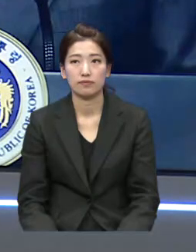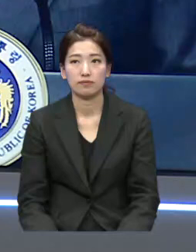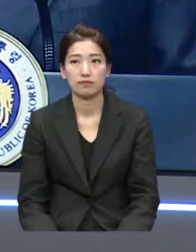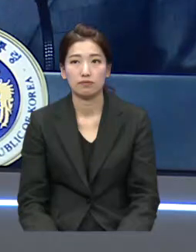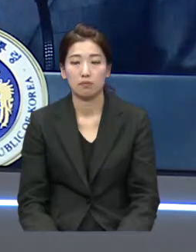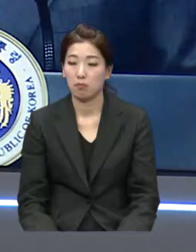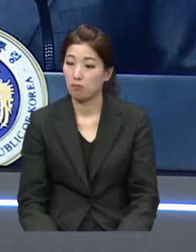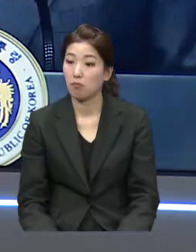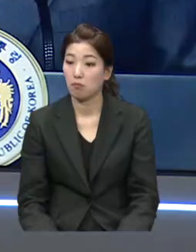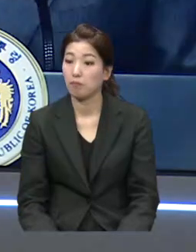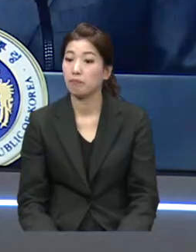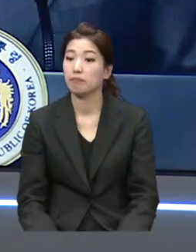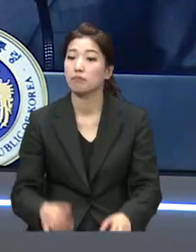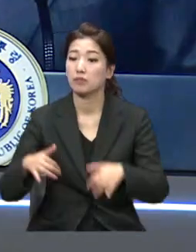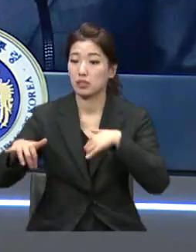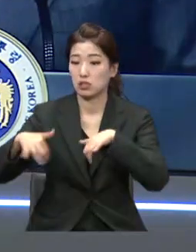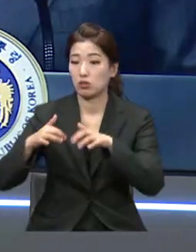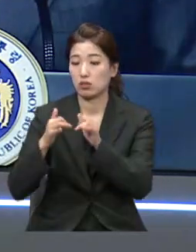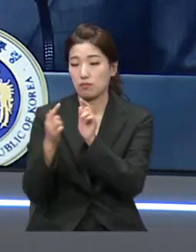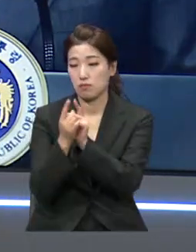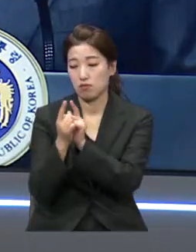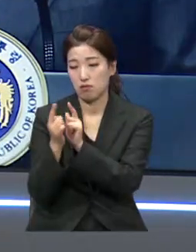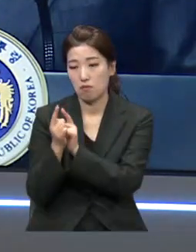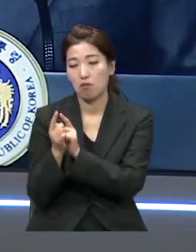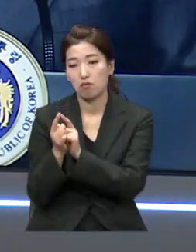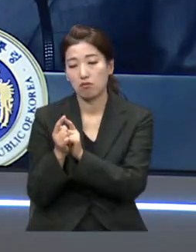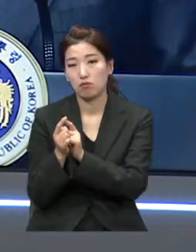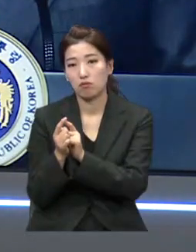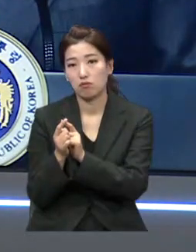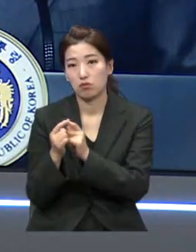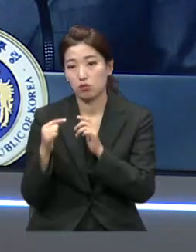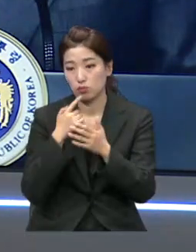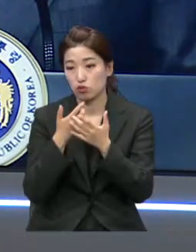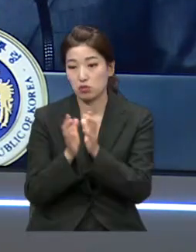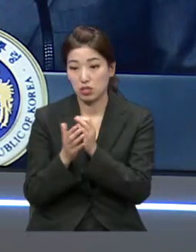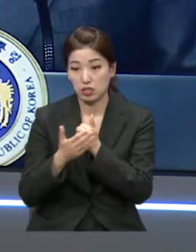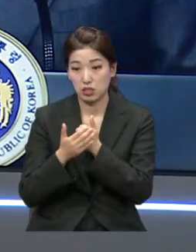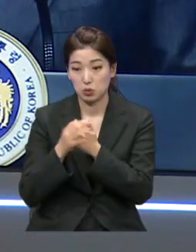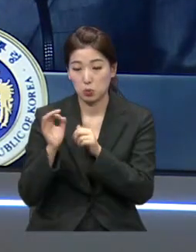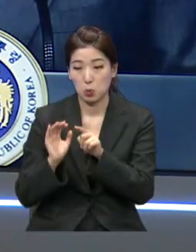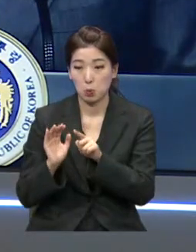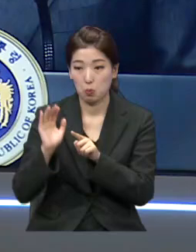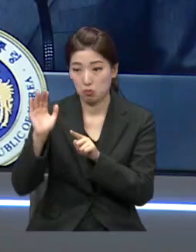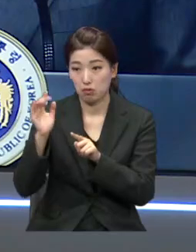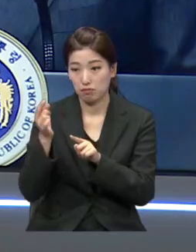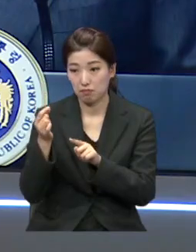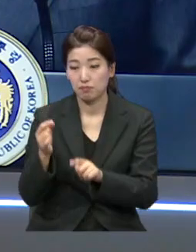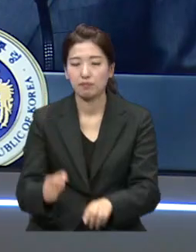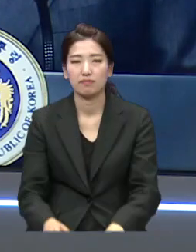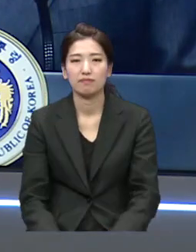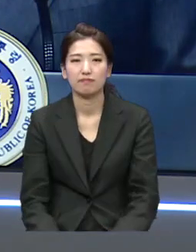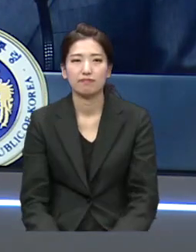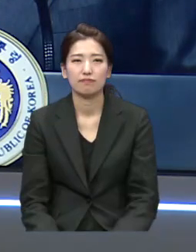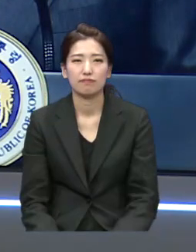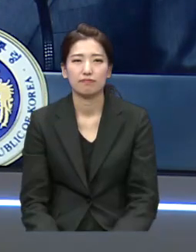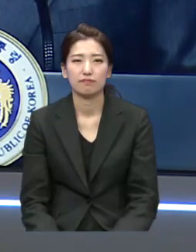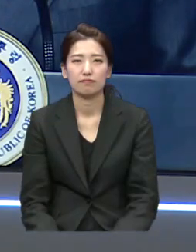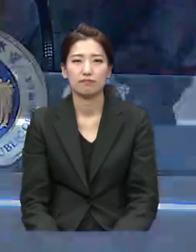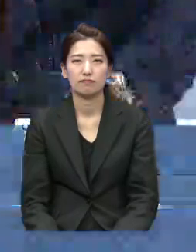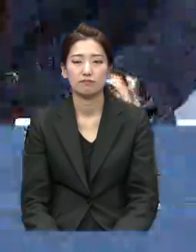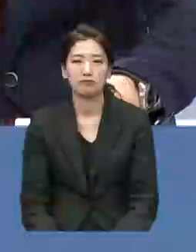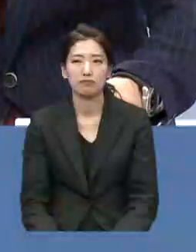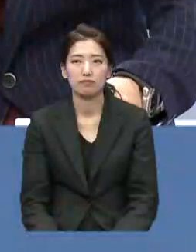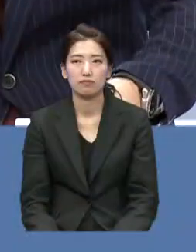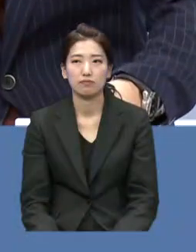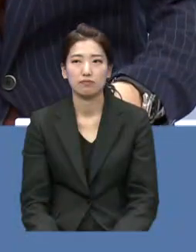체감이 체감으로 좀 느껴졌다고 말씀을 주셨는데 김광선 변호사님 그 여론 조사 결과 보면요 강서구 청년 선거 결과가